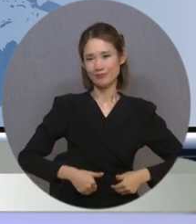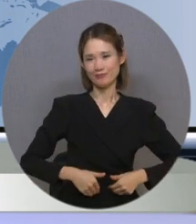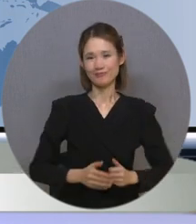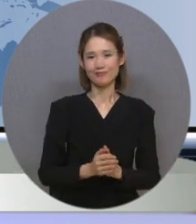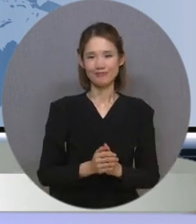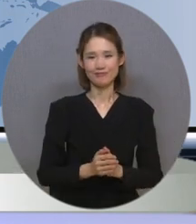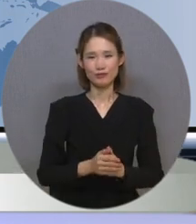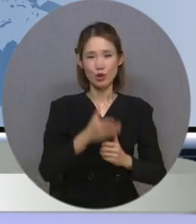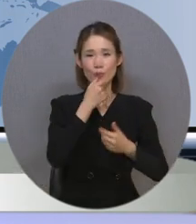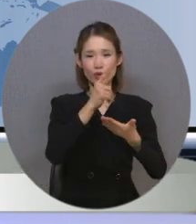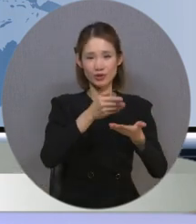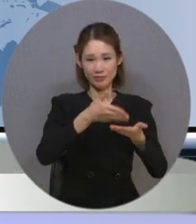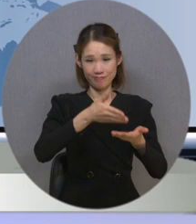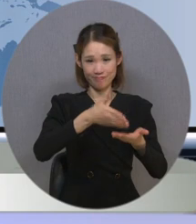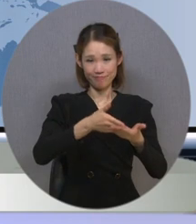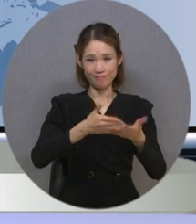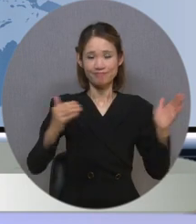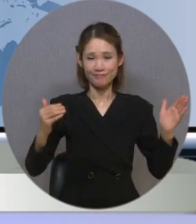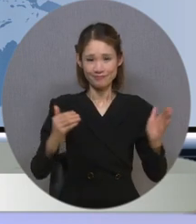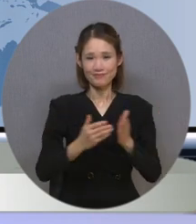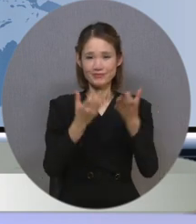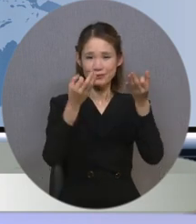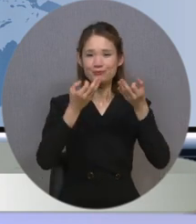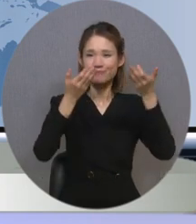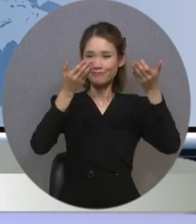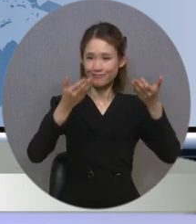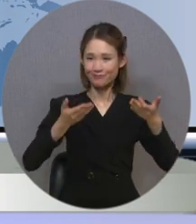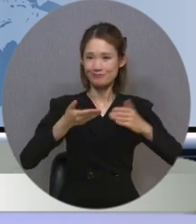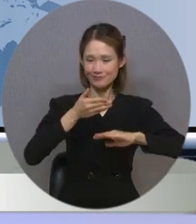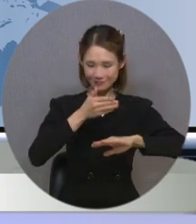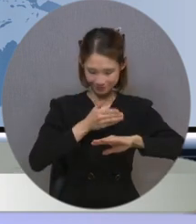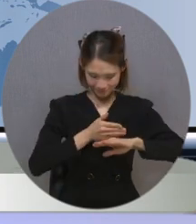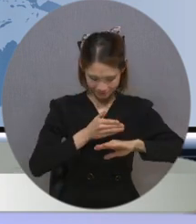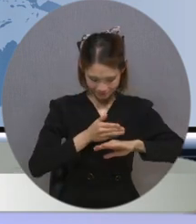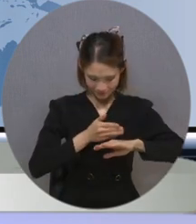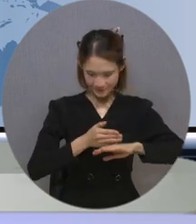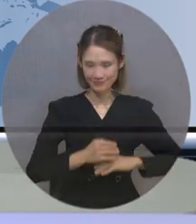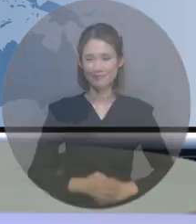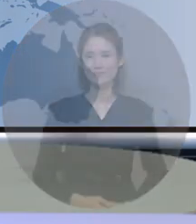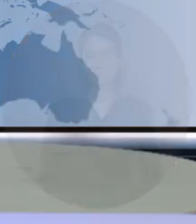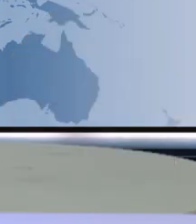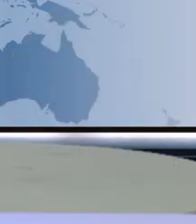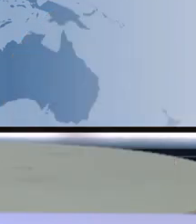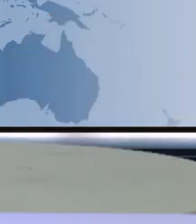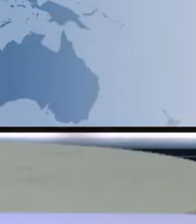이상 복지TV 뉴스 24를 마칩니다. 시청해주신 여러분 고맙습니다.